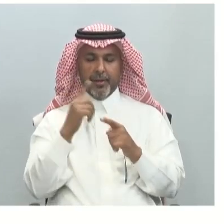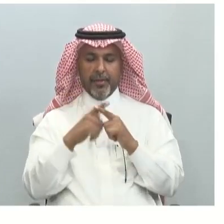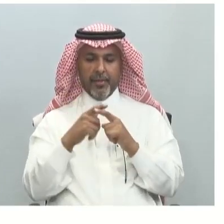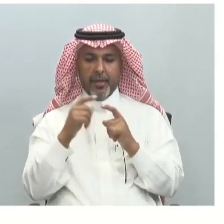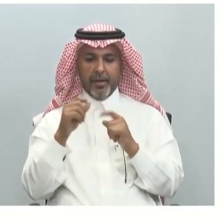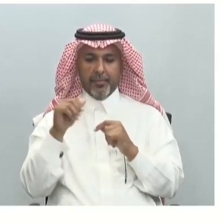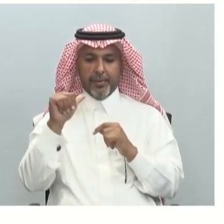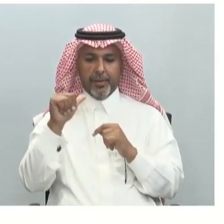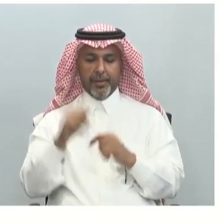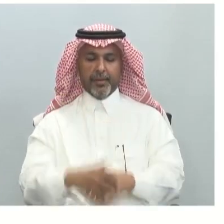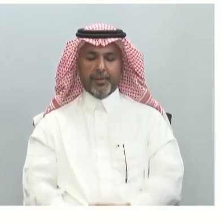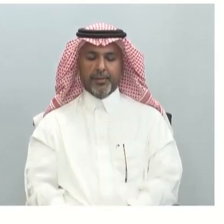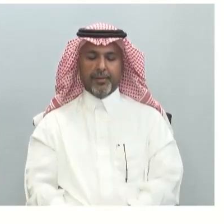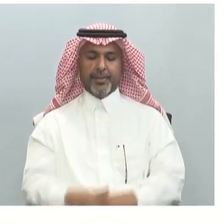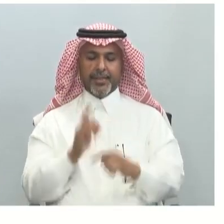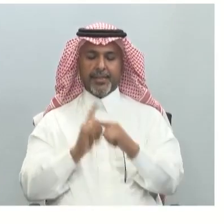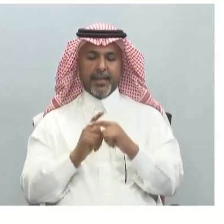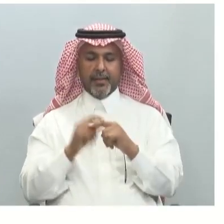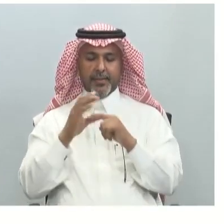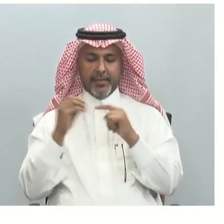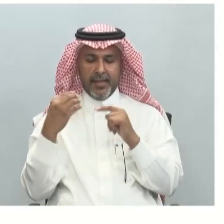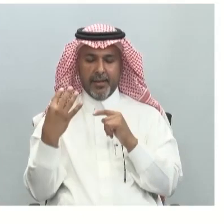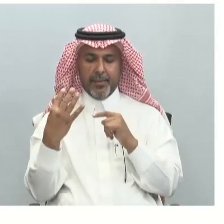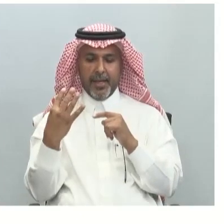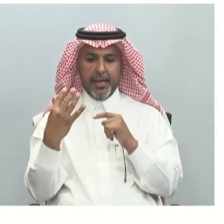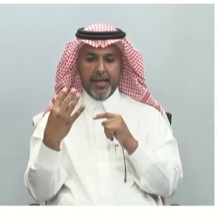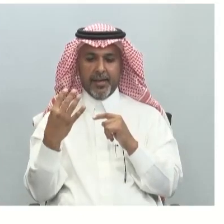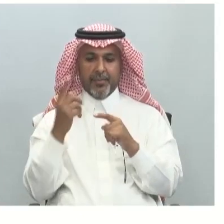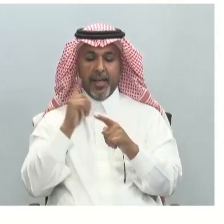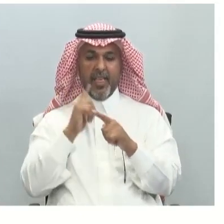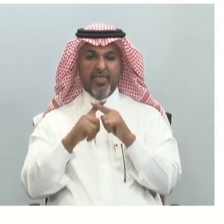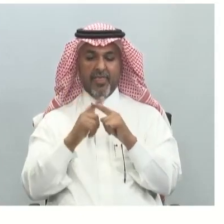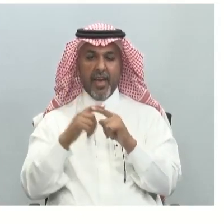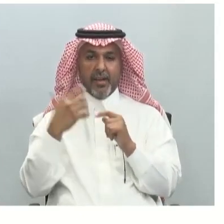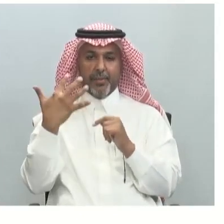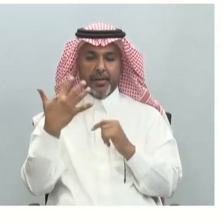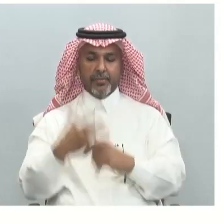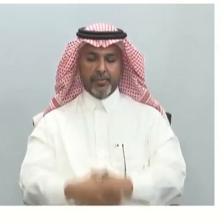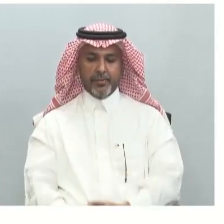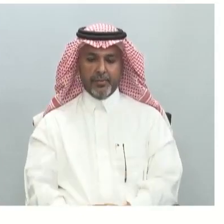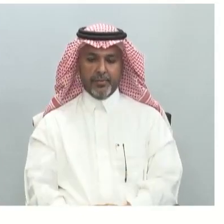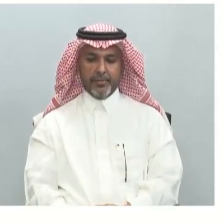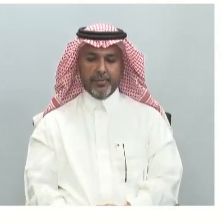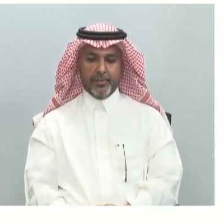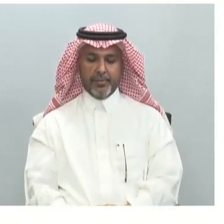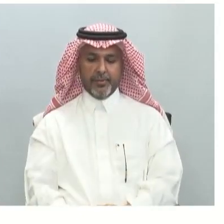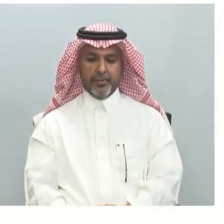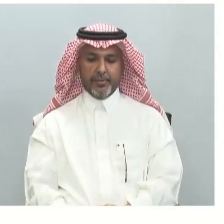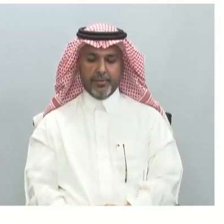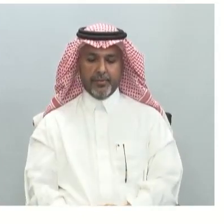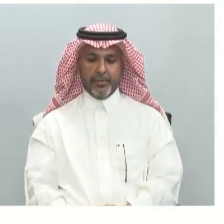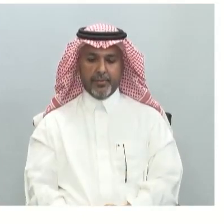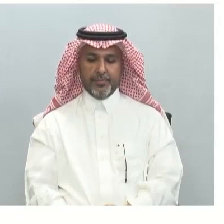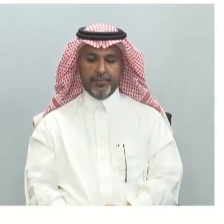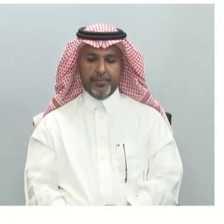بين اقواس مبدئيا زائد سالب اربعه لانه عدد سالب فبضع بين قوسين راح اضربه في العدد الثاني اللي هو